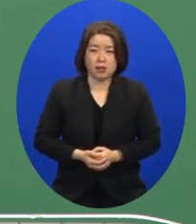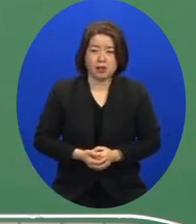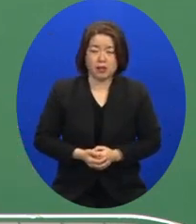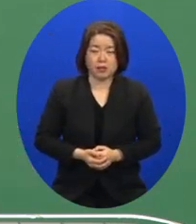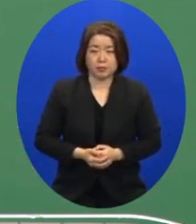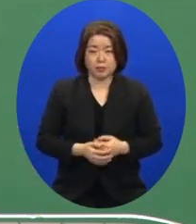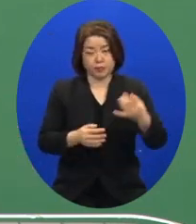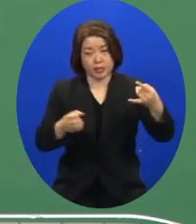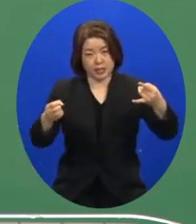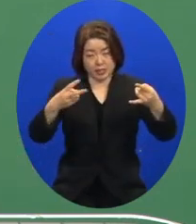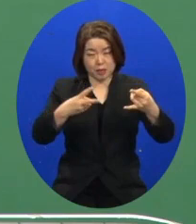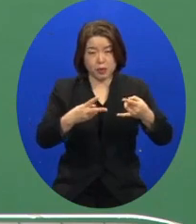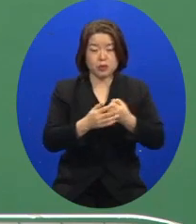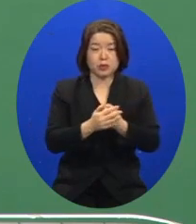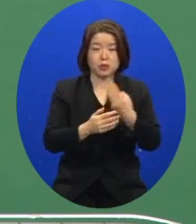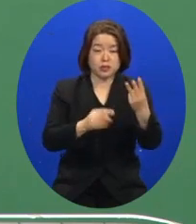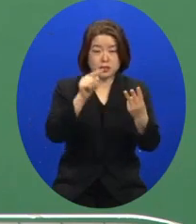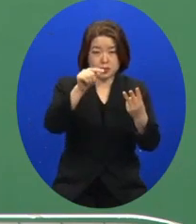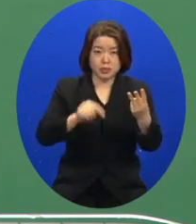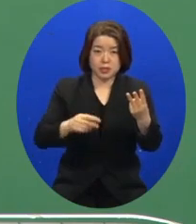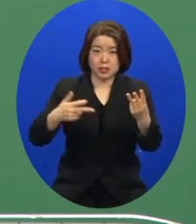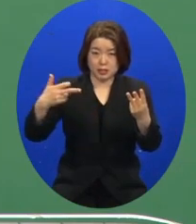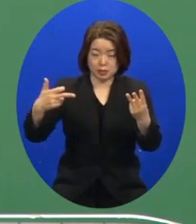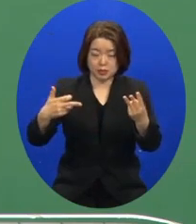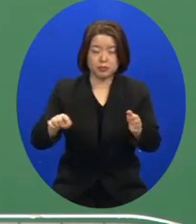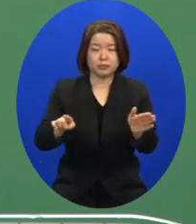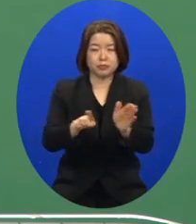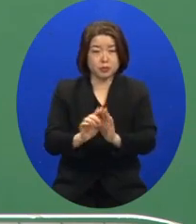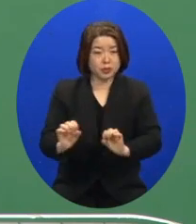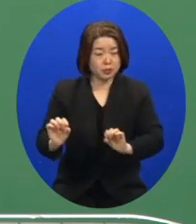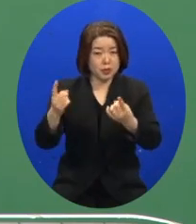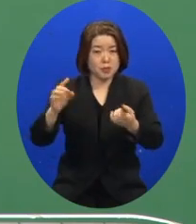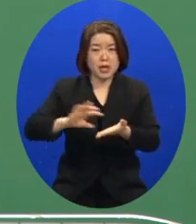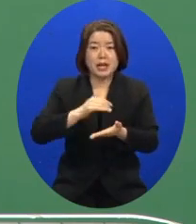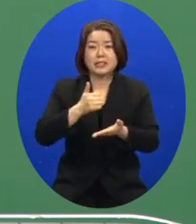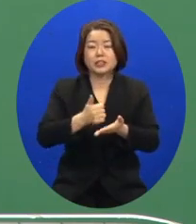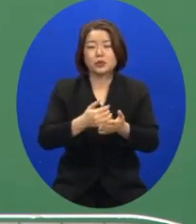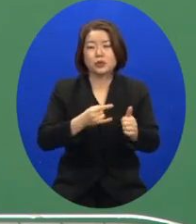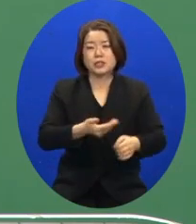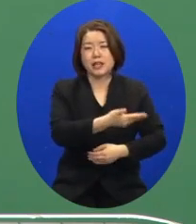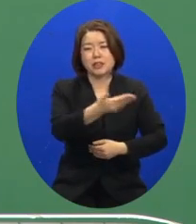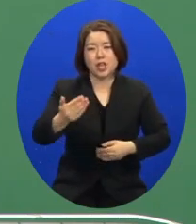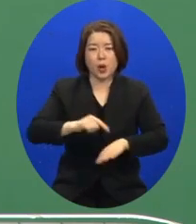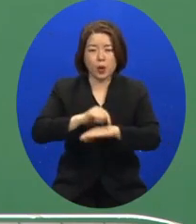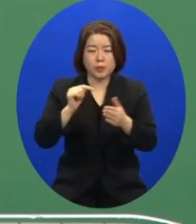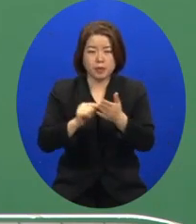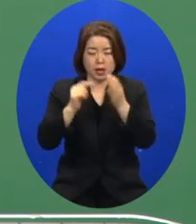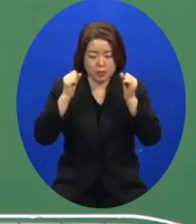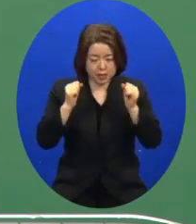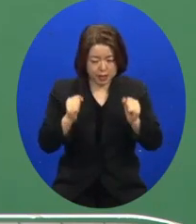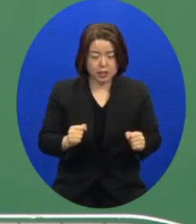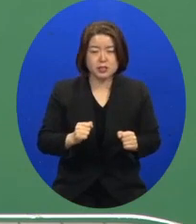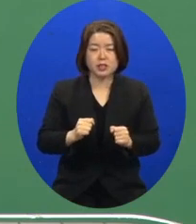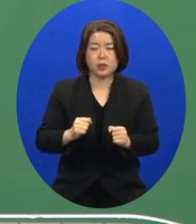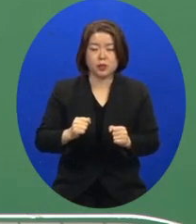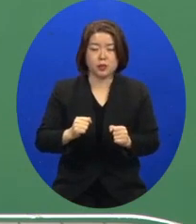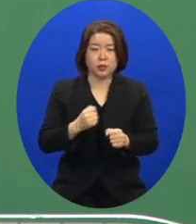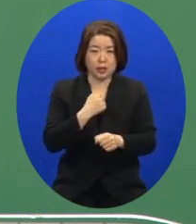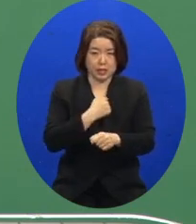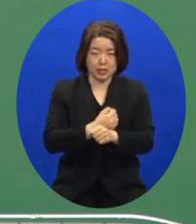에베소서 3장 17절에 믿음으로 말미암아 그리스도께서 너희 마음에 계시게